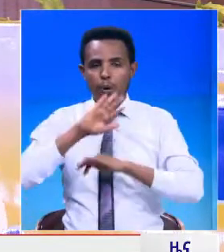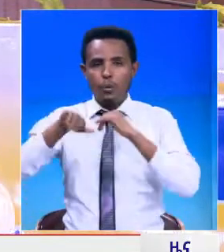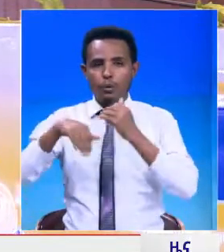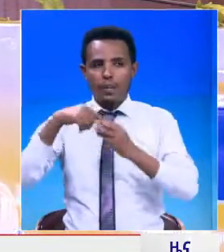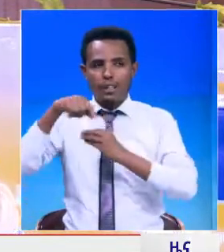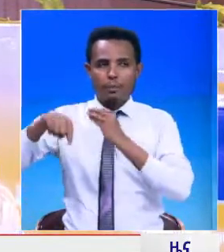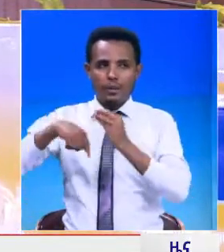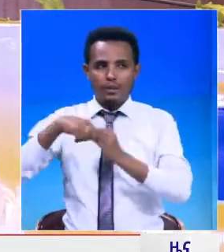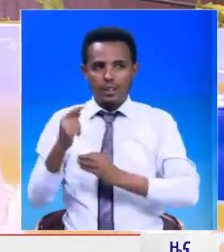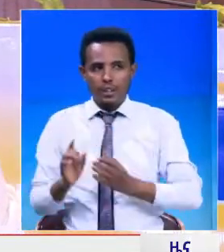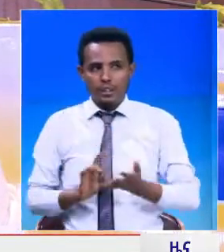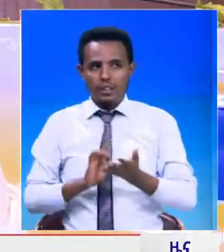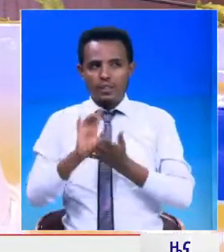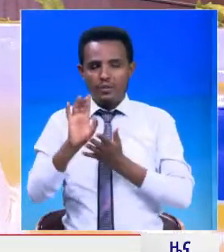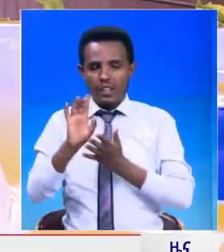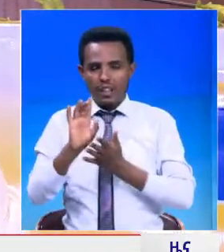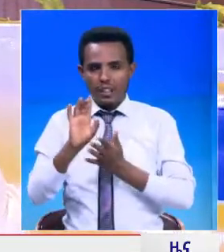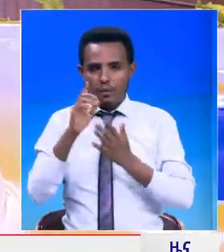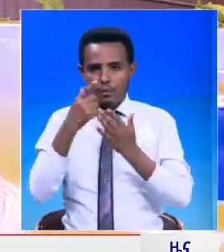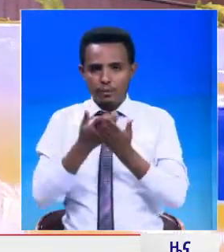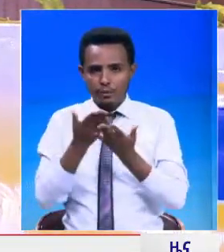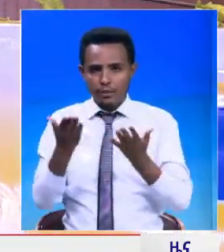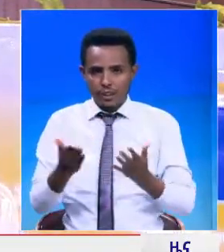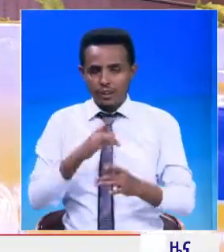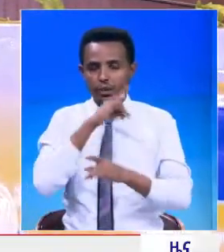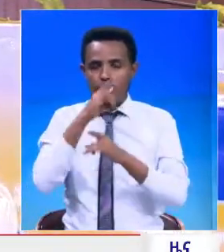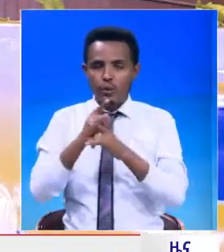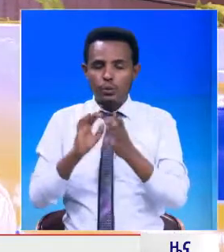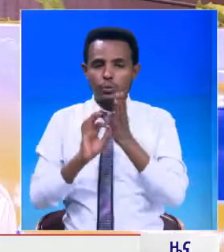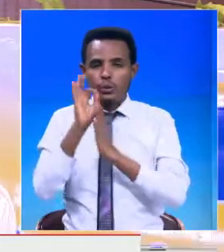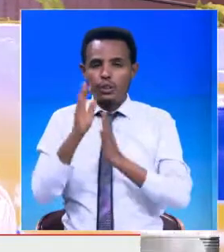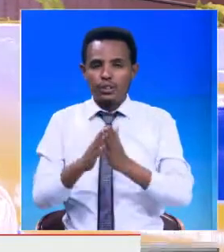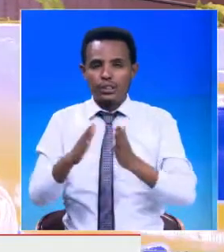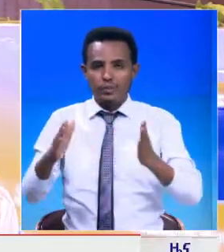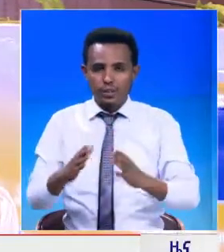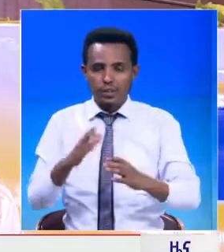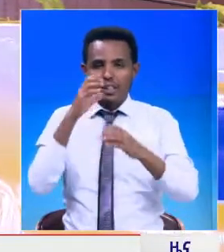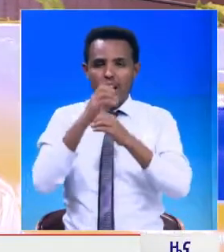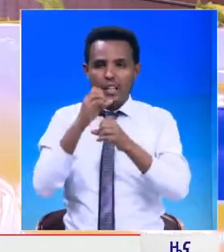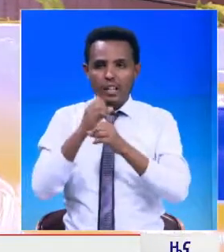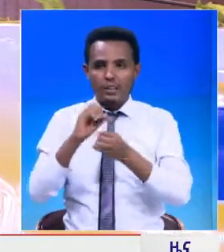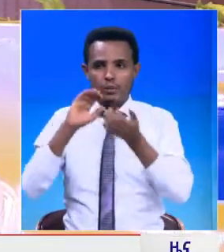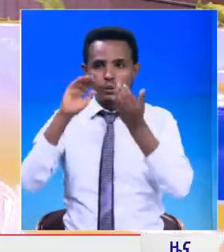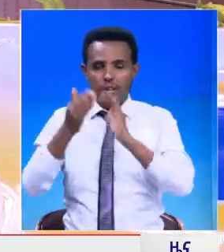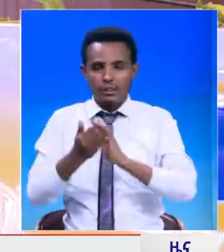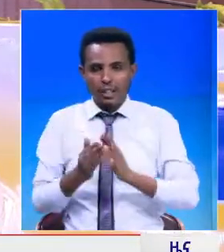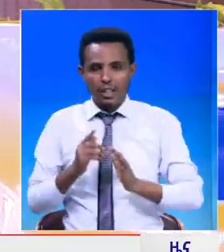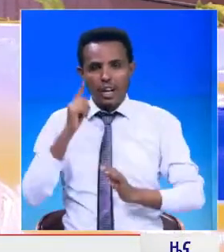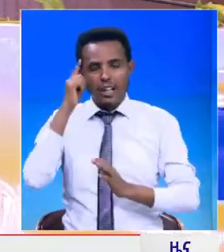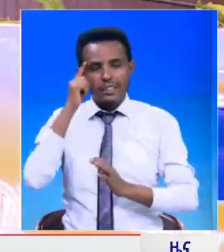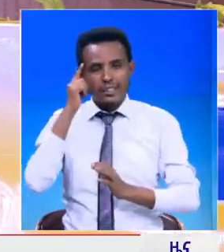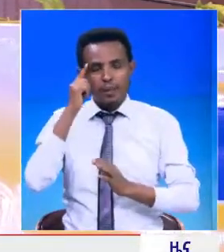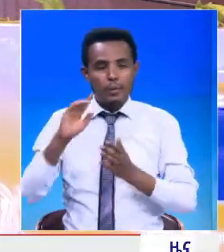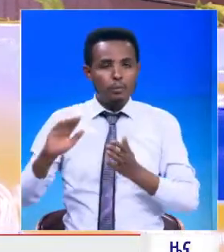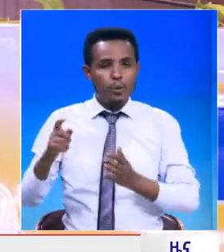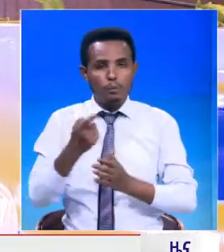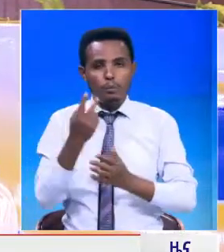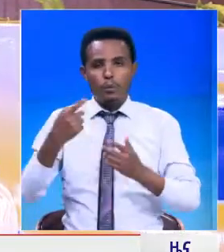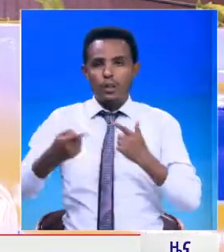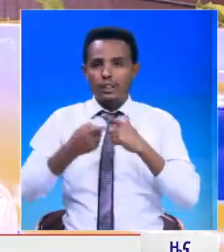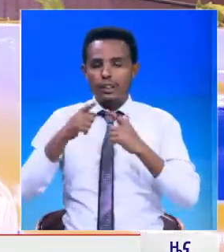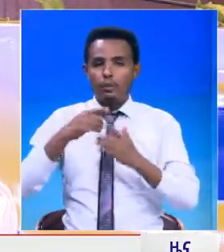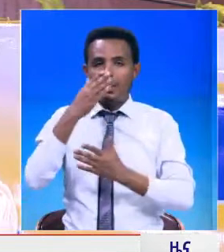አካባቢዎች የተፈናቀሉ ዜጎች ቁጥር ሰፊና የአያያዝ ሁኔታቸውም አሳሳቢ መሆኑን በሁለተኛው